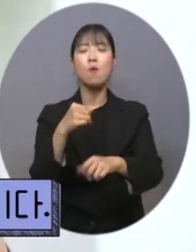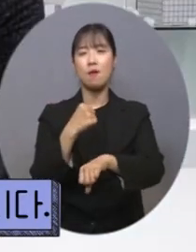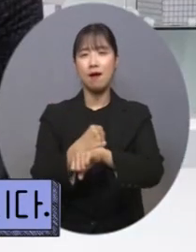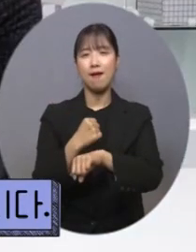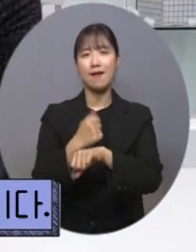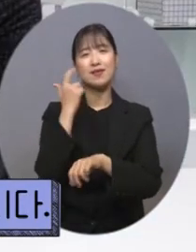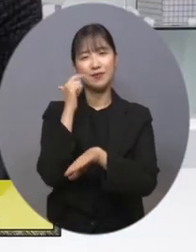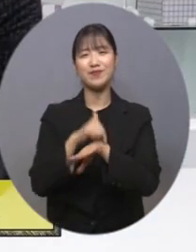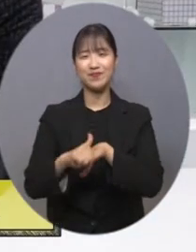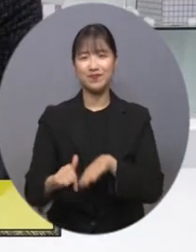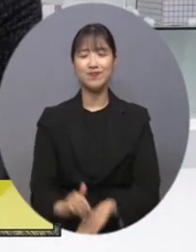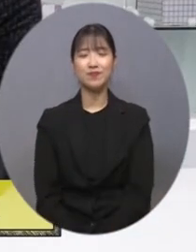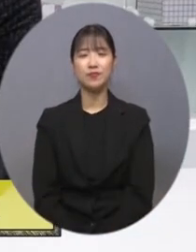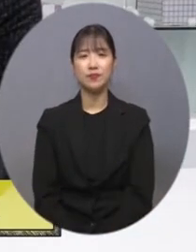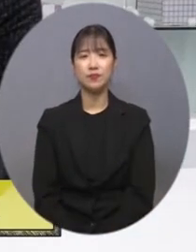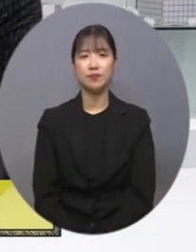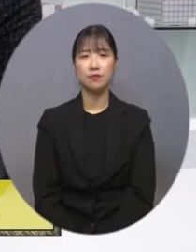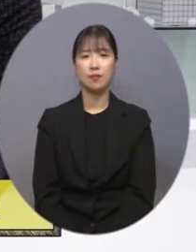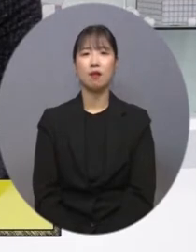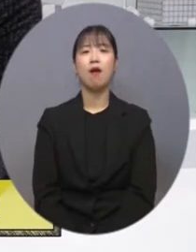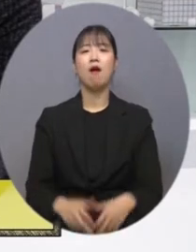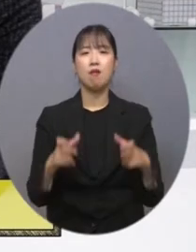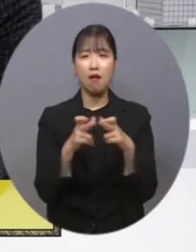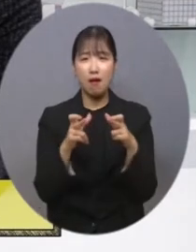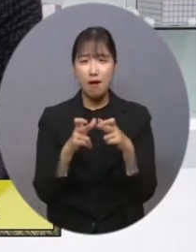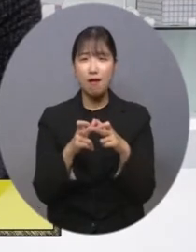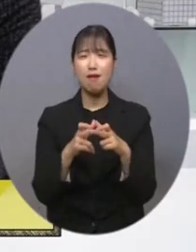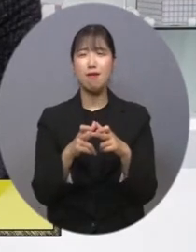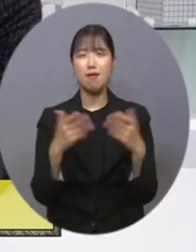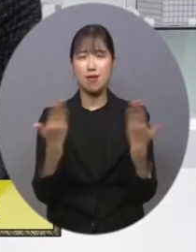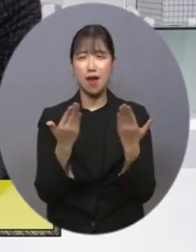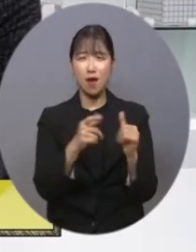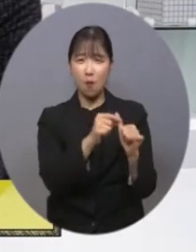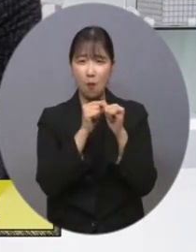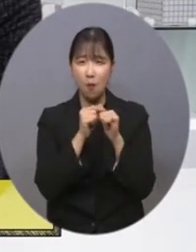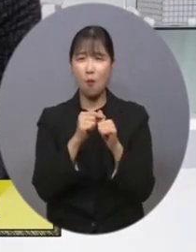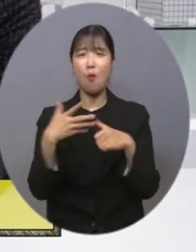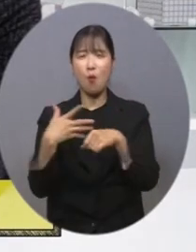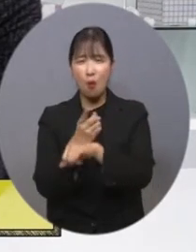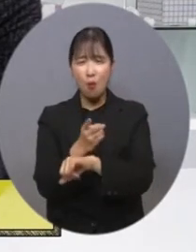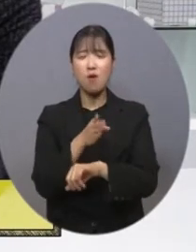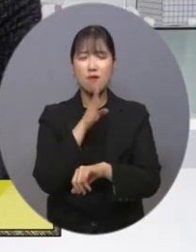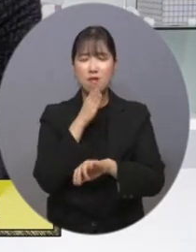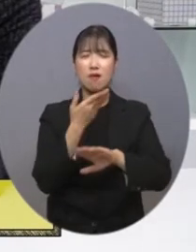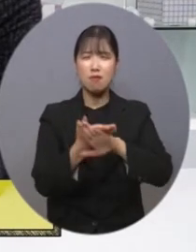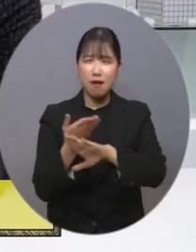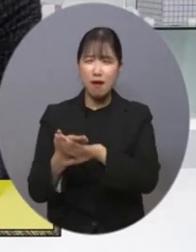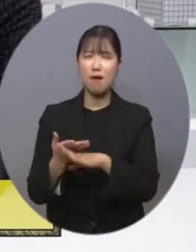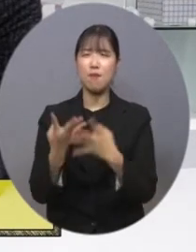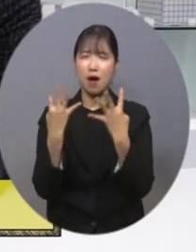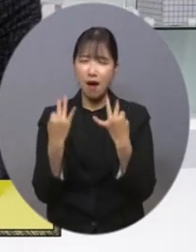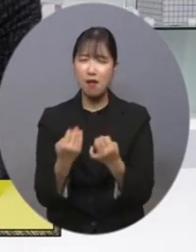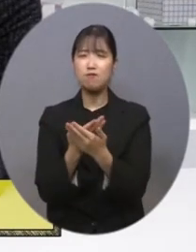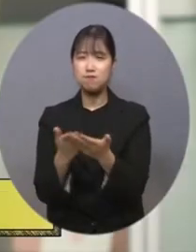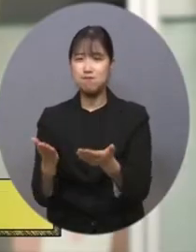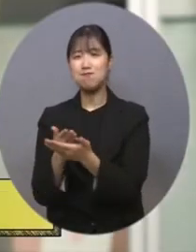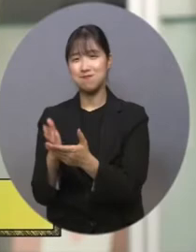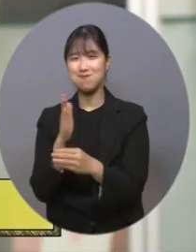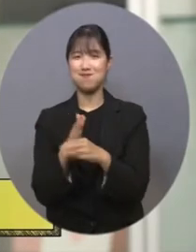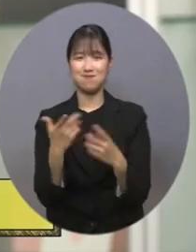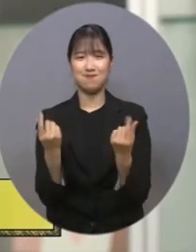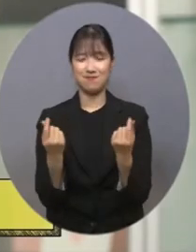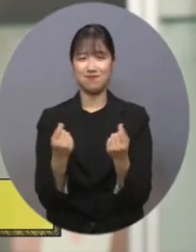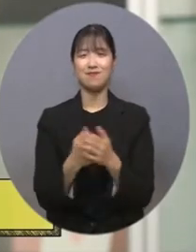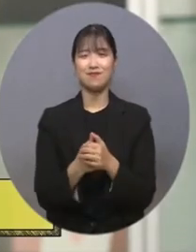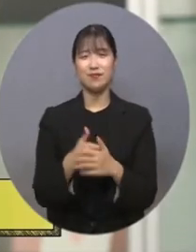확대할 생각입니다. 정말 장애사원 고용 말고도 다양한 나눔을 실천하고 계시네요. 네,